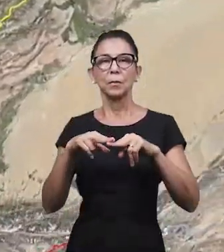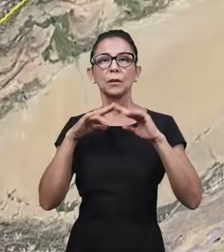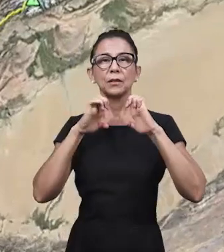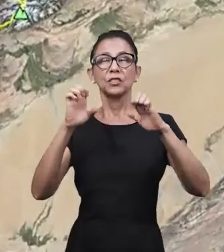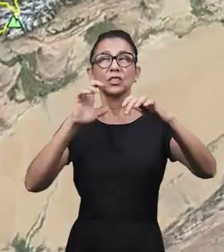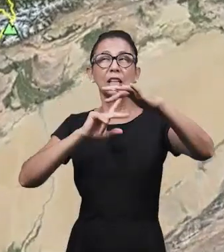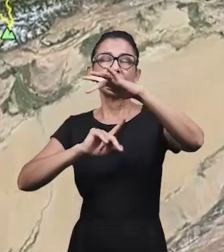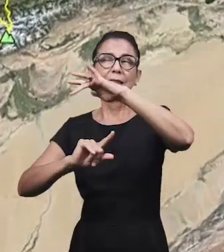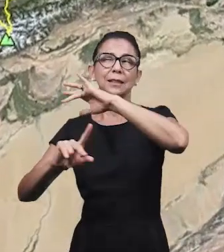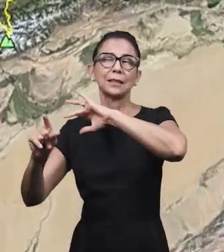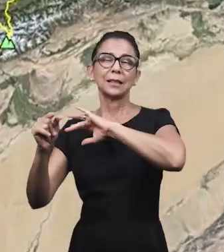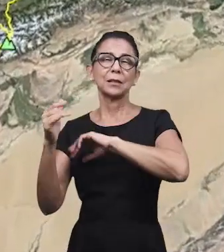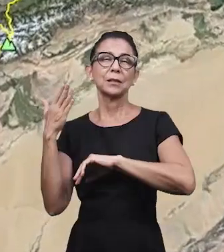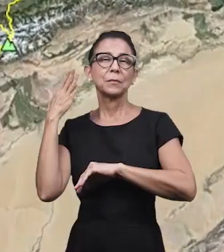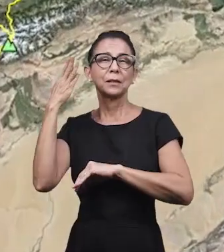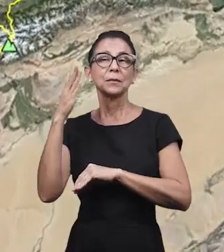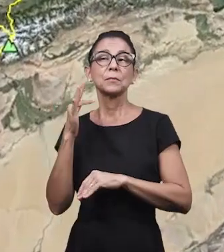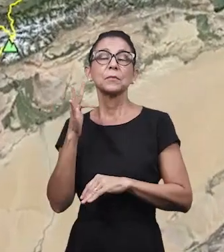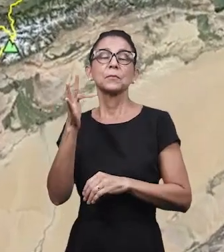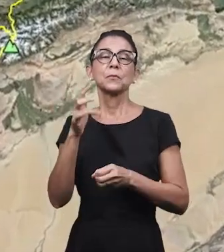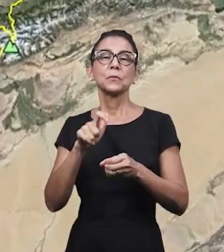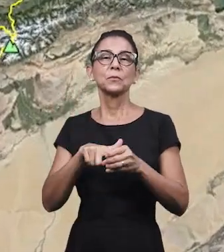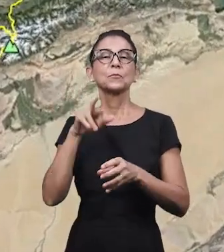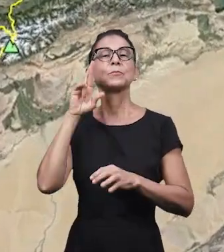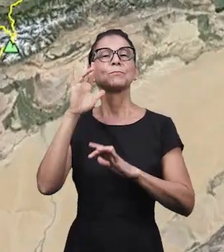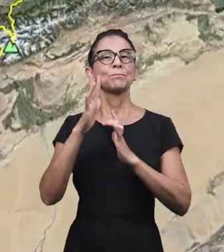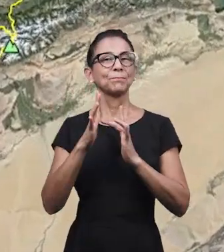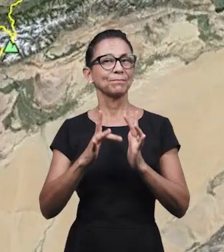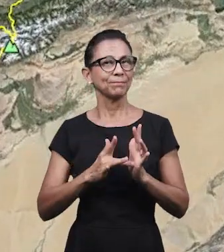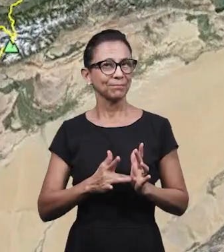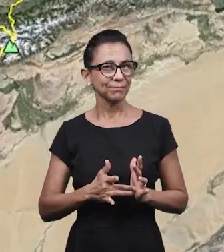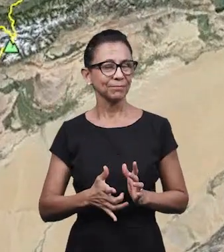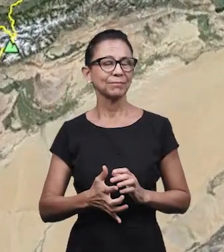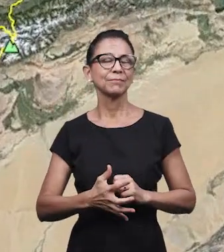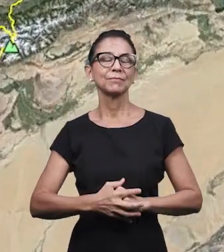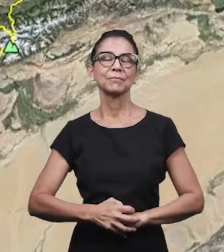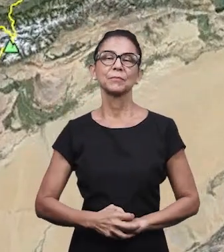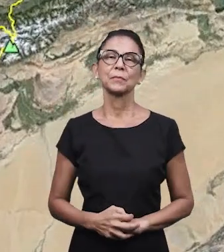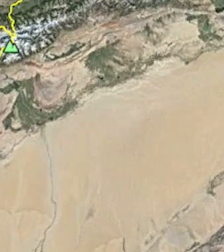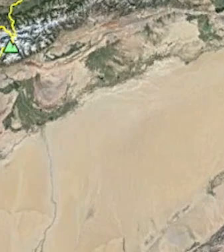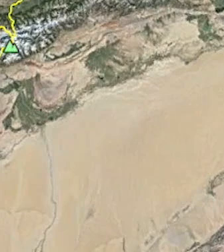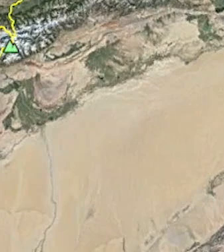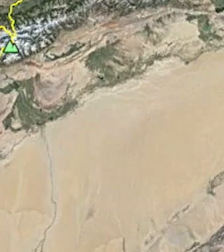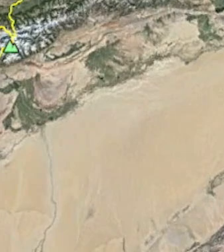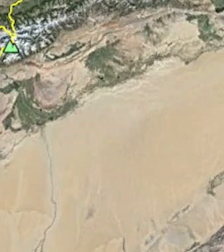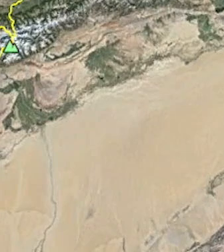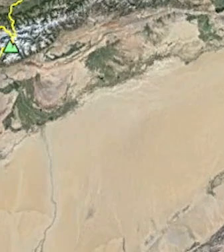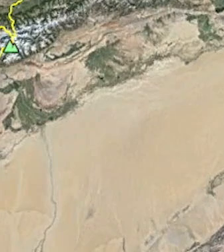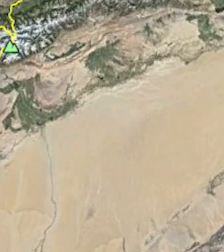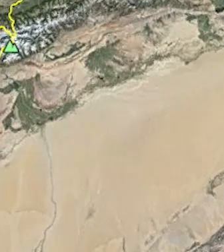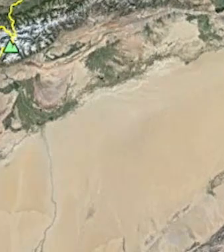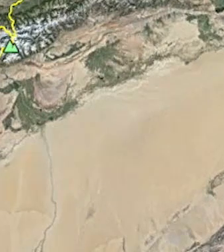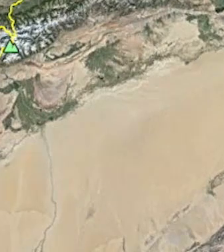par l'évangile éternel et par le message du retour imminent du Seigneur Jésus.